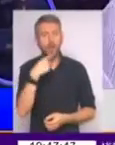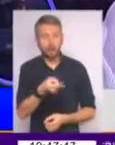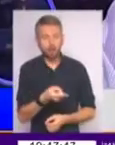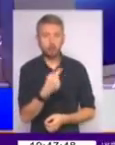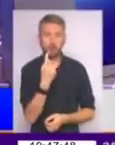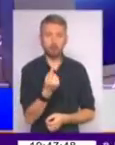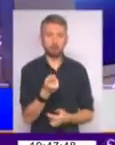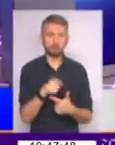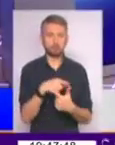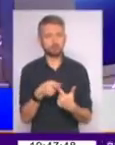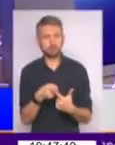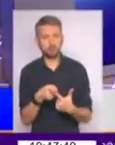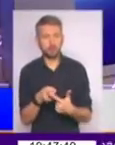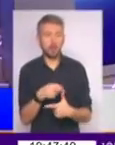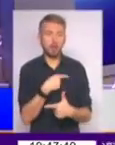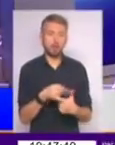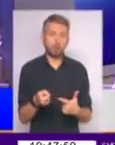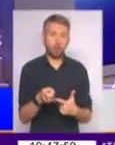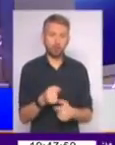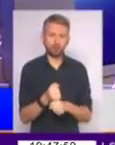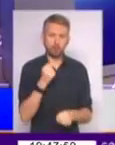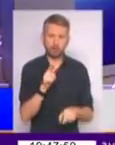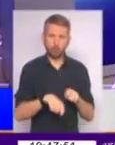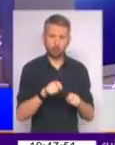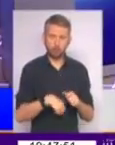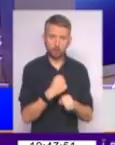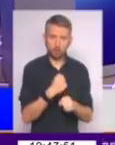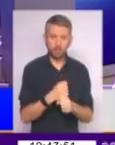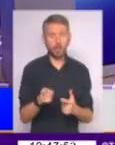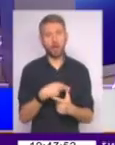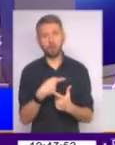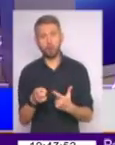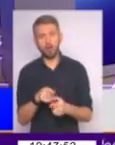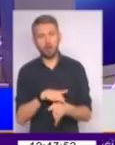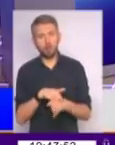двох, або так і жорсткий контроль зробити діаметричним, або